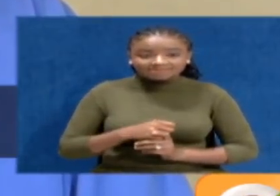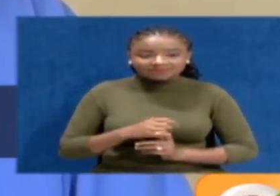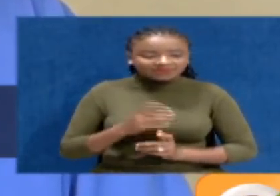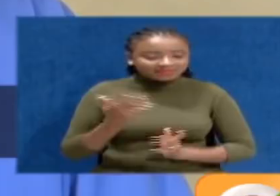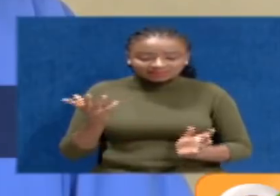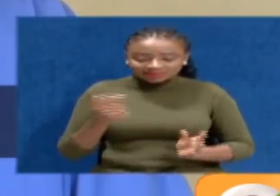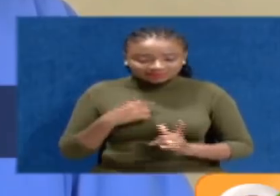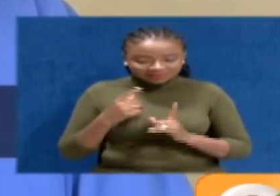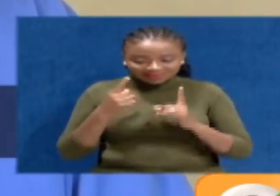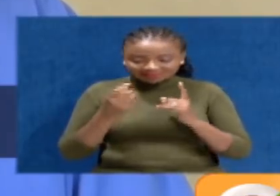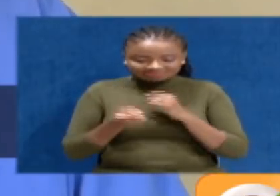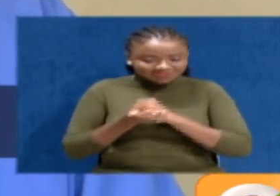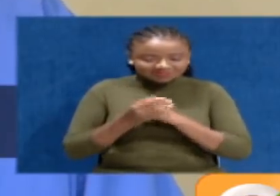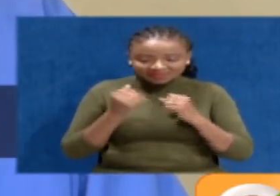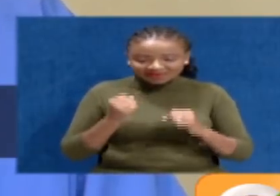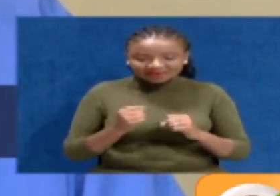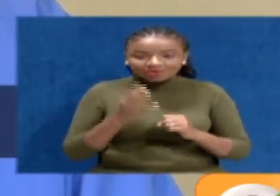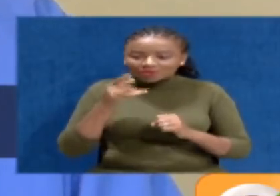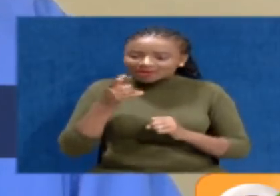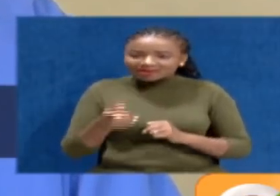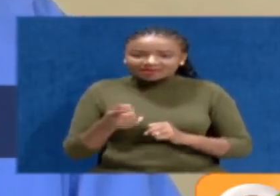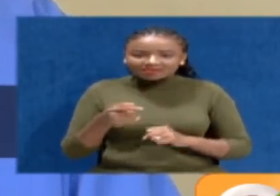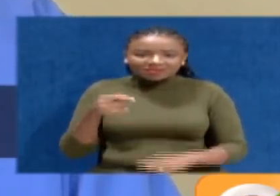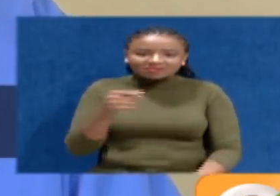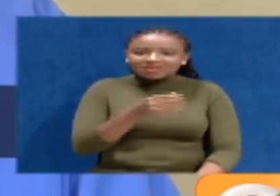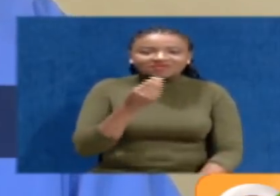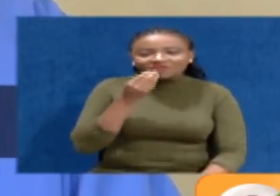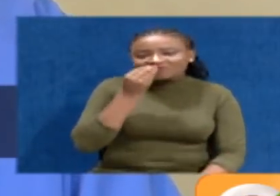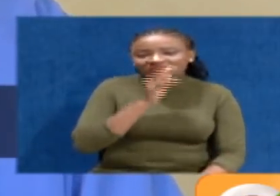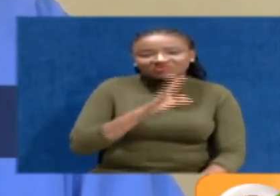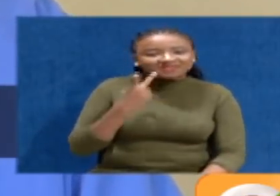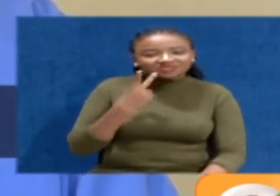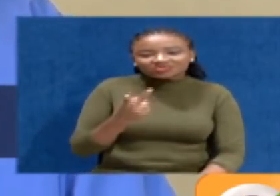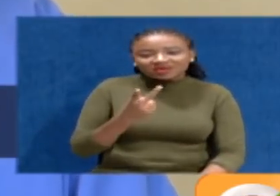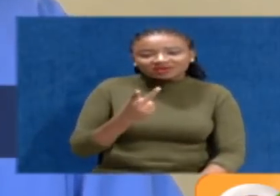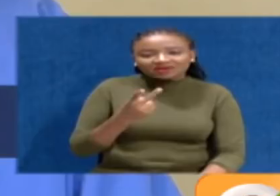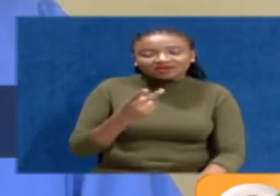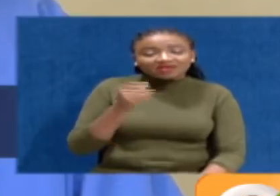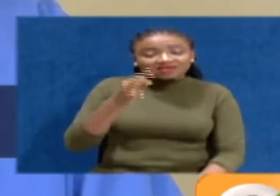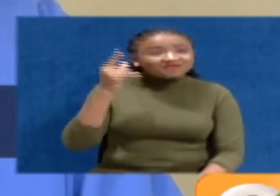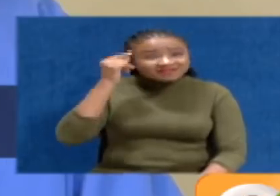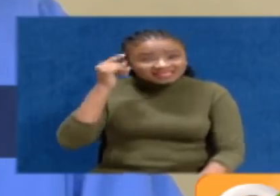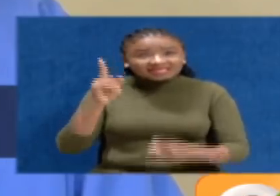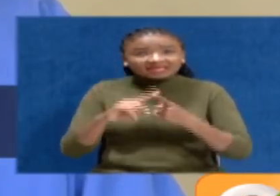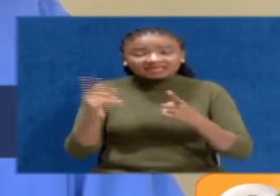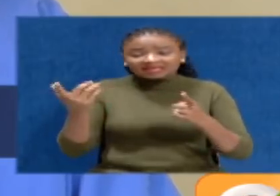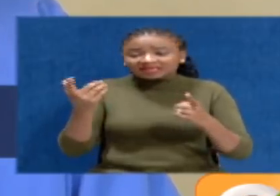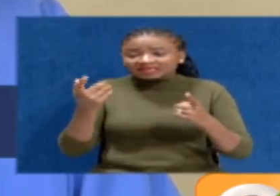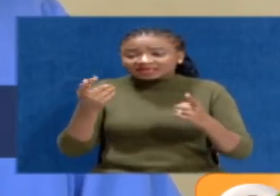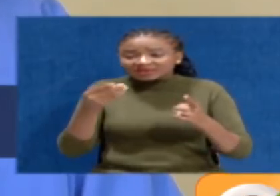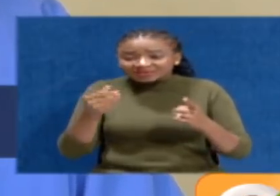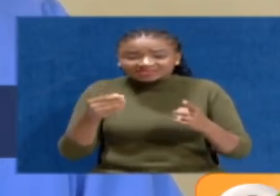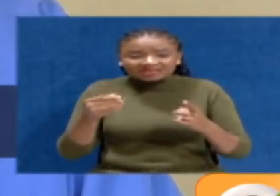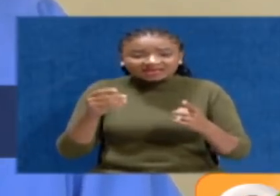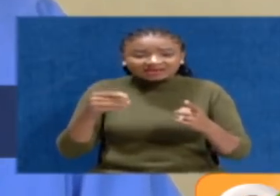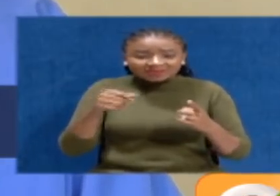sijui nitasemaje hata. Hapa ni sawa tu mimi nalipa nini chakula tu. Nikifikiria hiyo mambo ya nini, hiyo